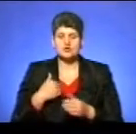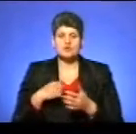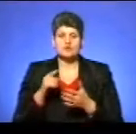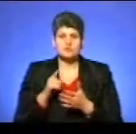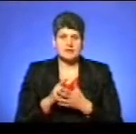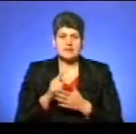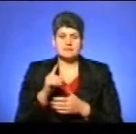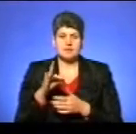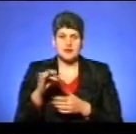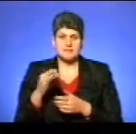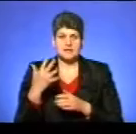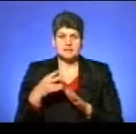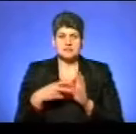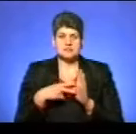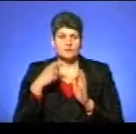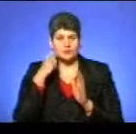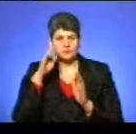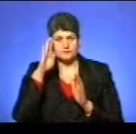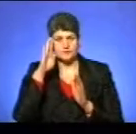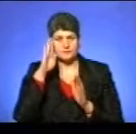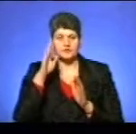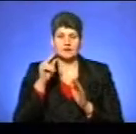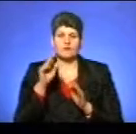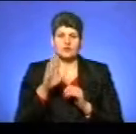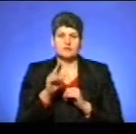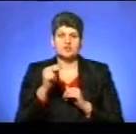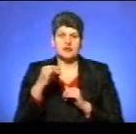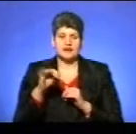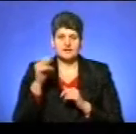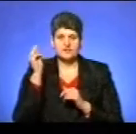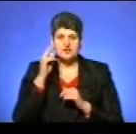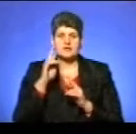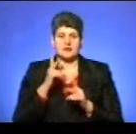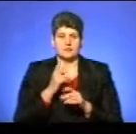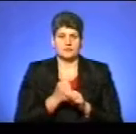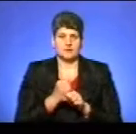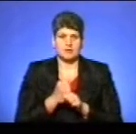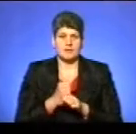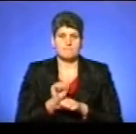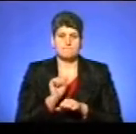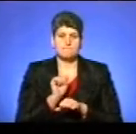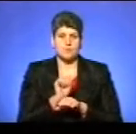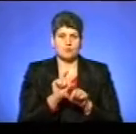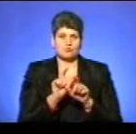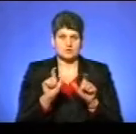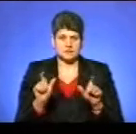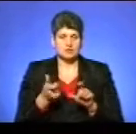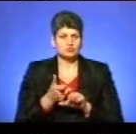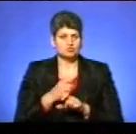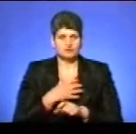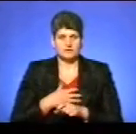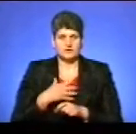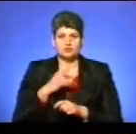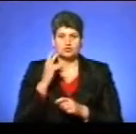Військовозобов'язаний зі Збаржа 57-річний Володимир Чайка вчиться, як діяти на блокпості. Дуже важливо, тому що